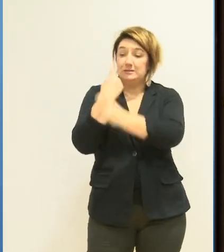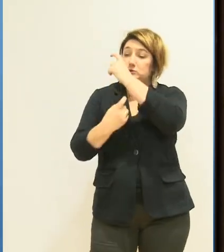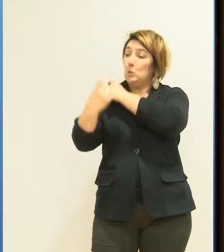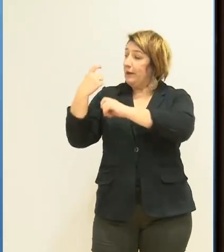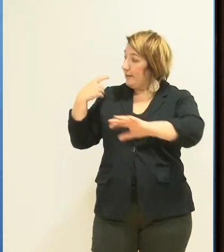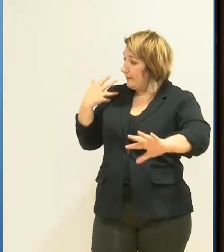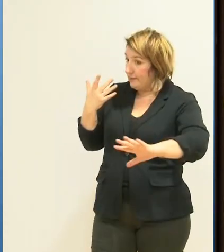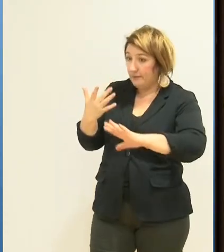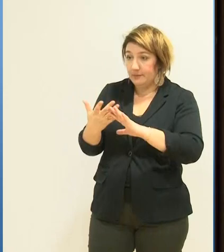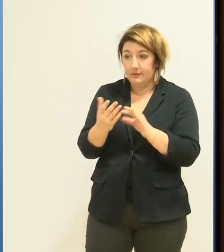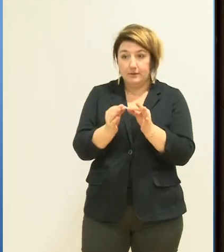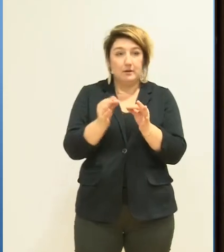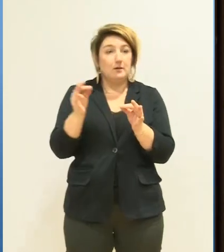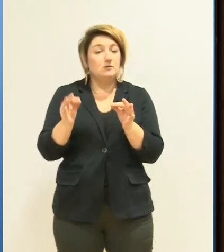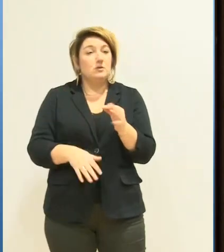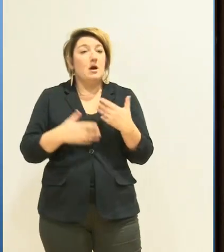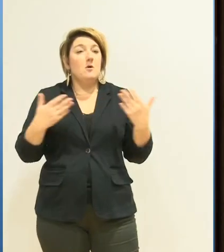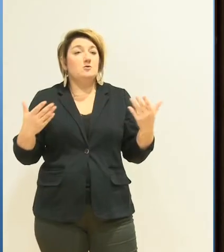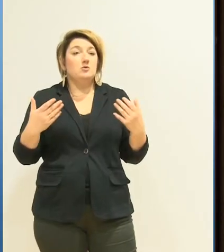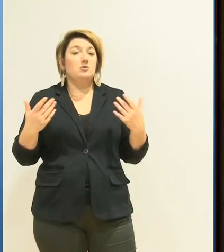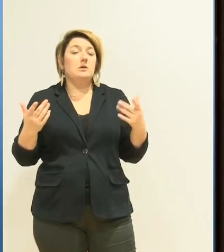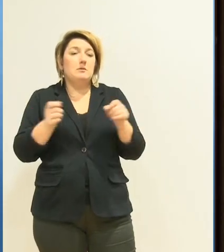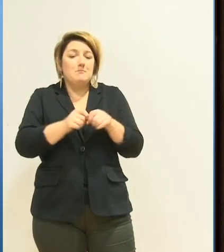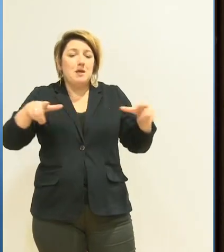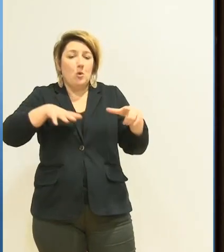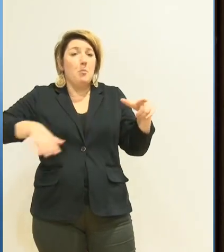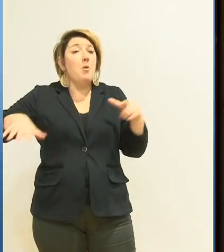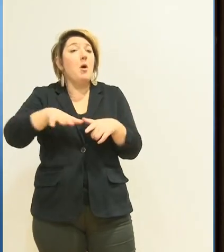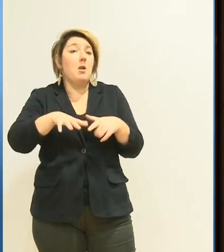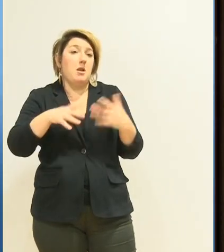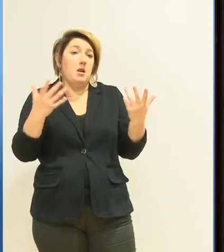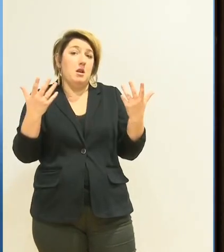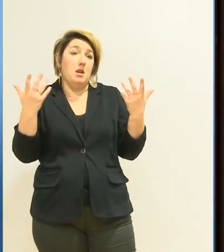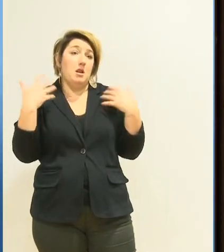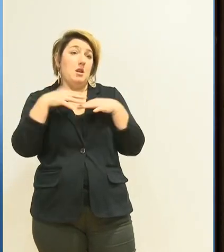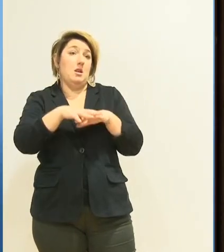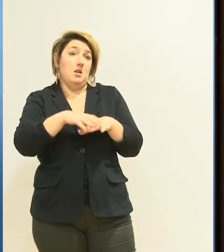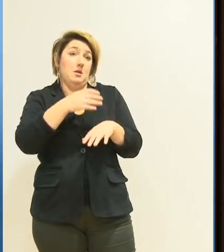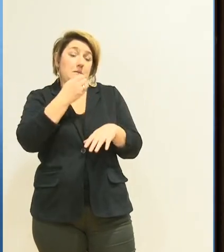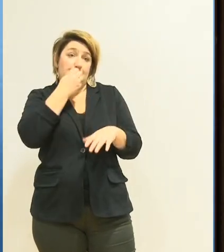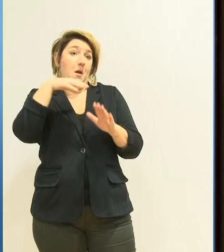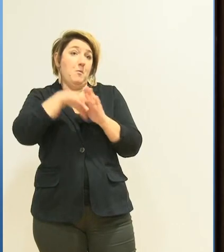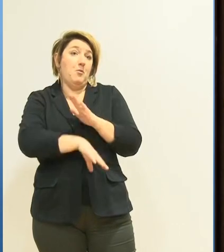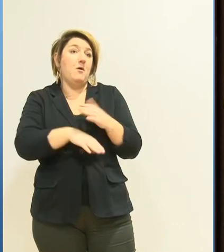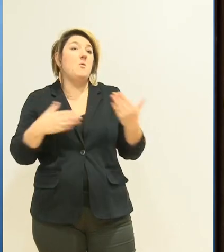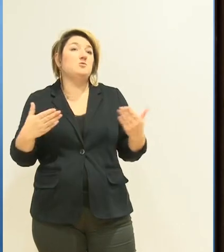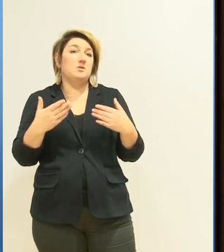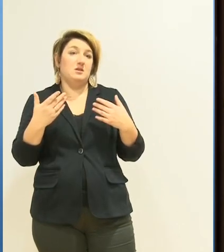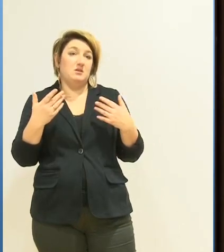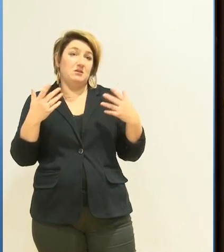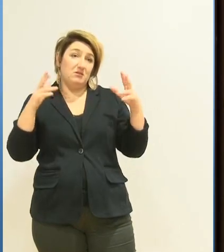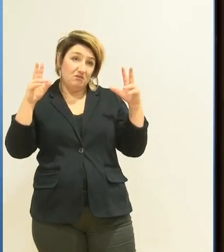nous sommes une des métropoles les moins bien intégrés et que nous avons aujourd'hui des charges de centralité qui sont